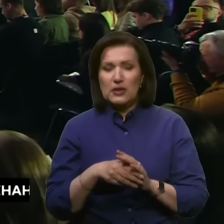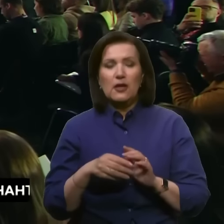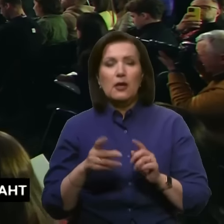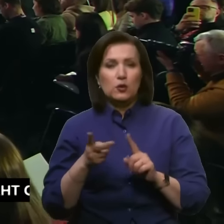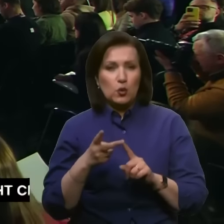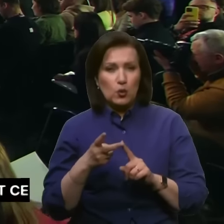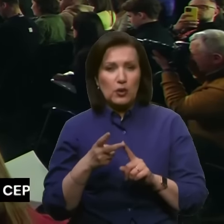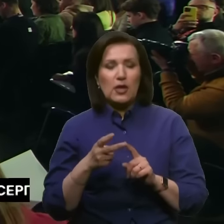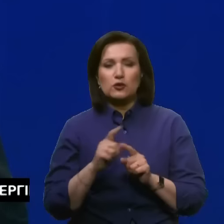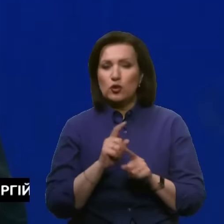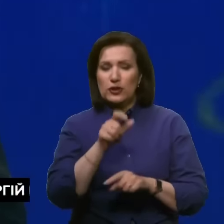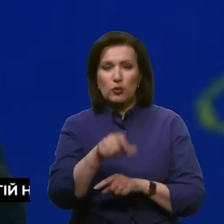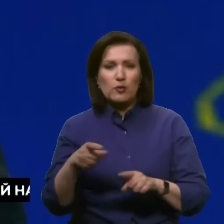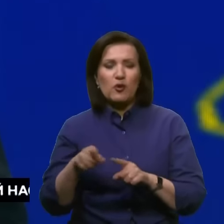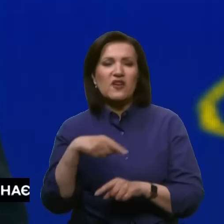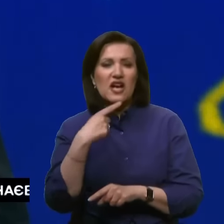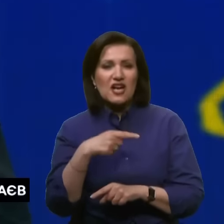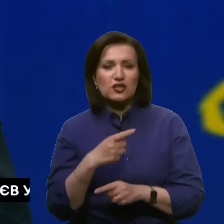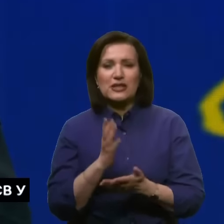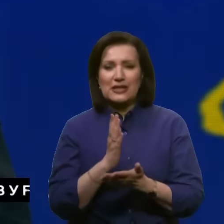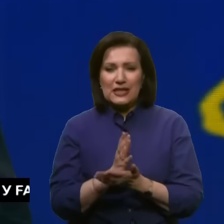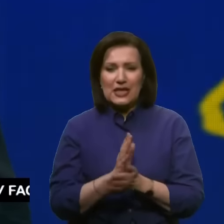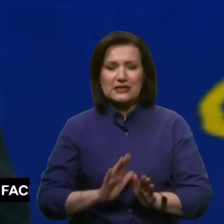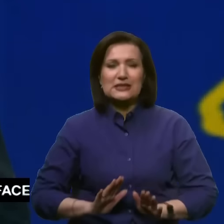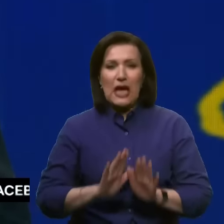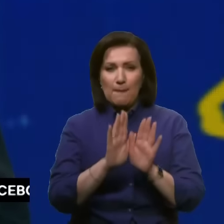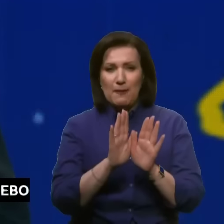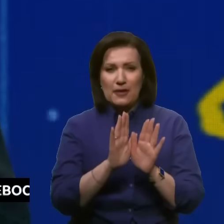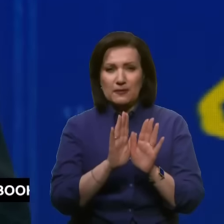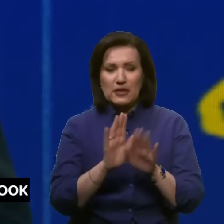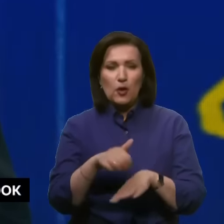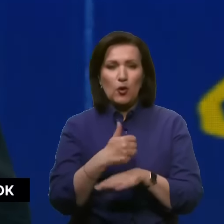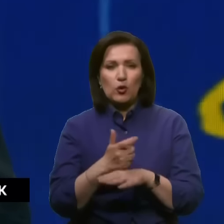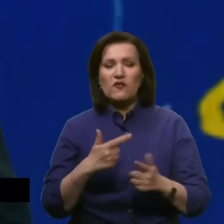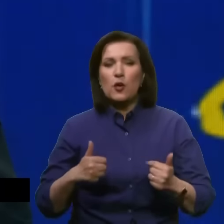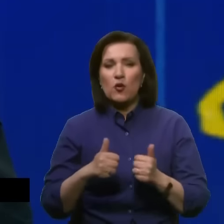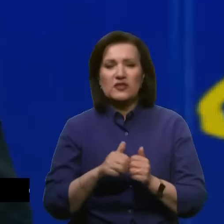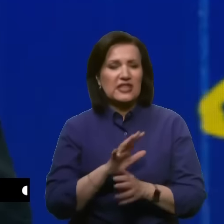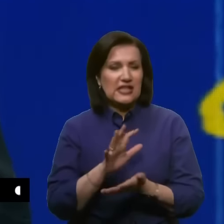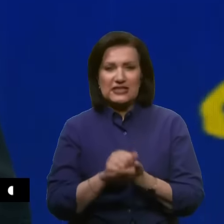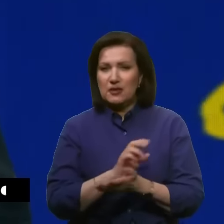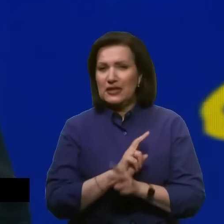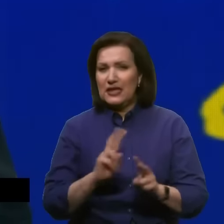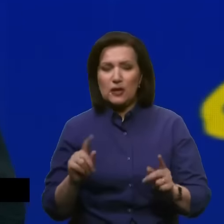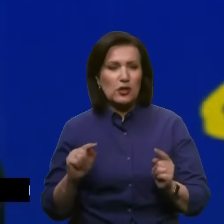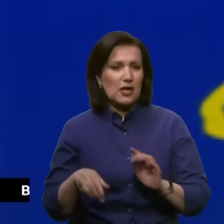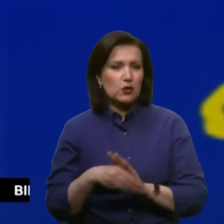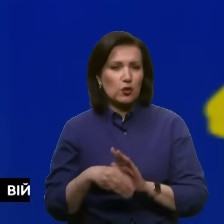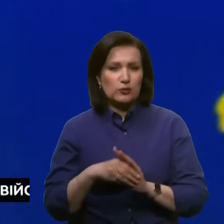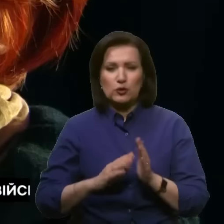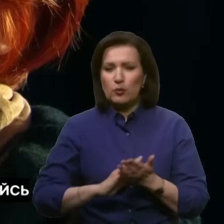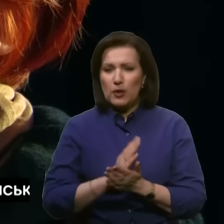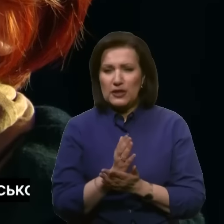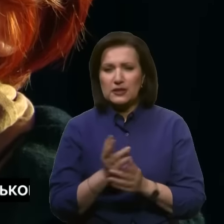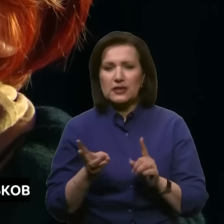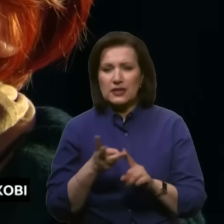Друге. Жодного з тих людей, про кого ви кажете, є замами голови Офісу, не займається ніякою антикорупційною